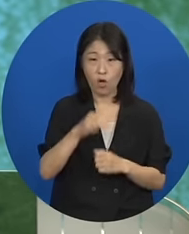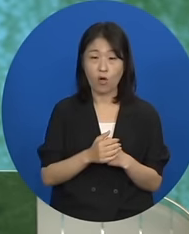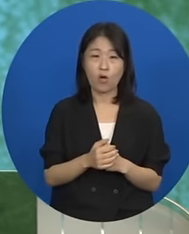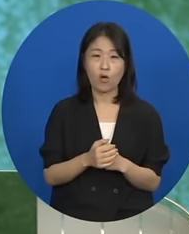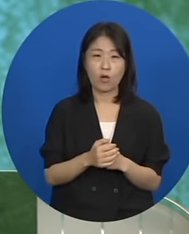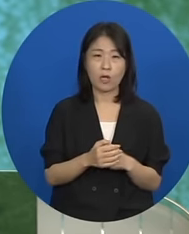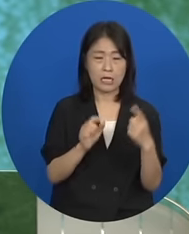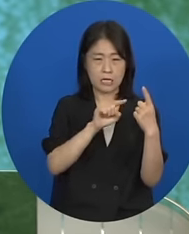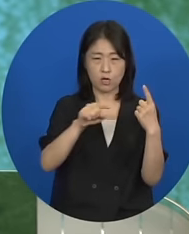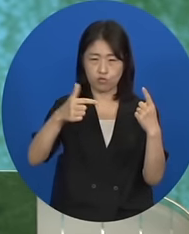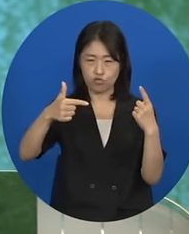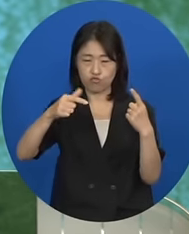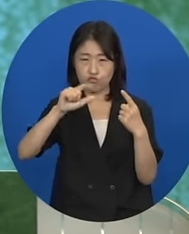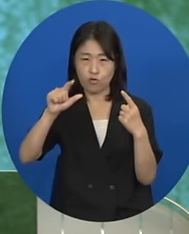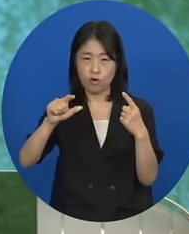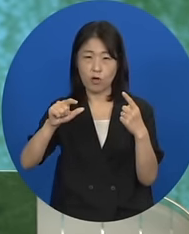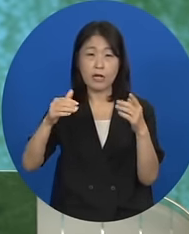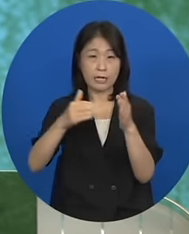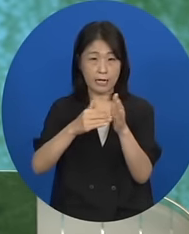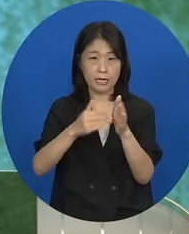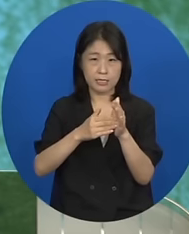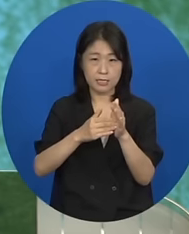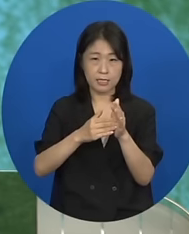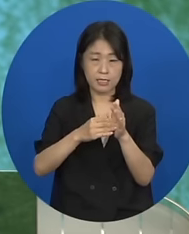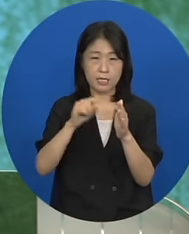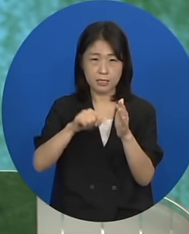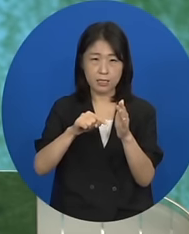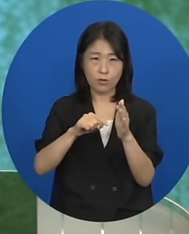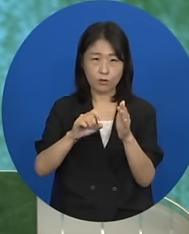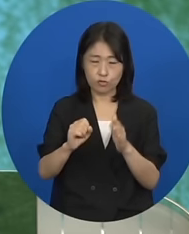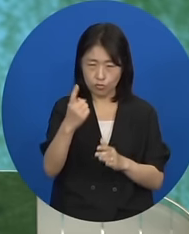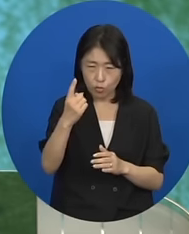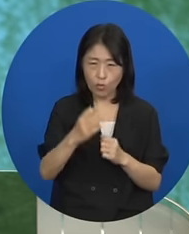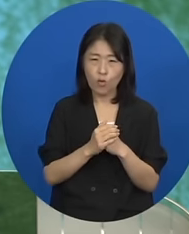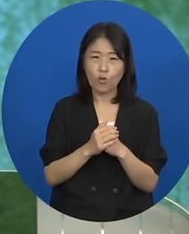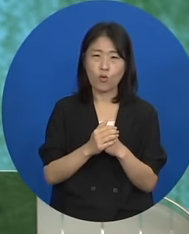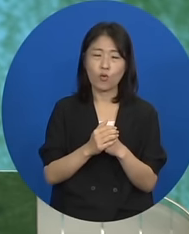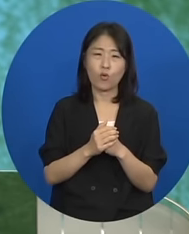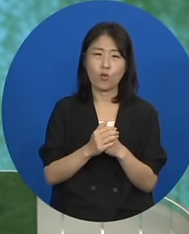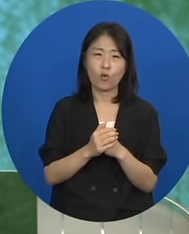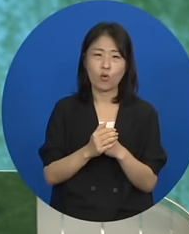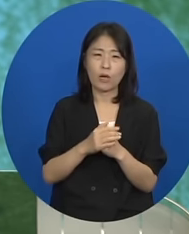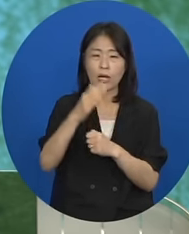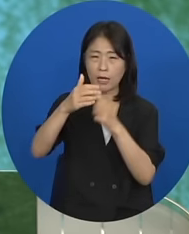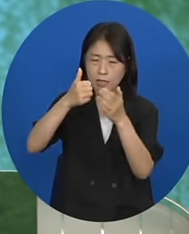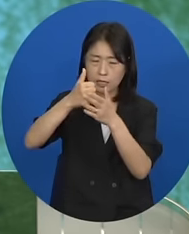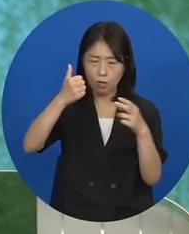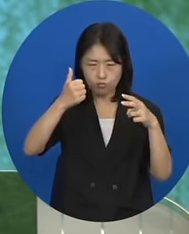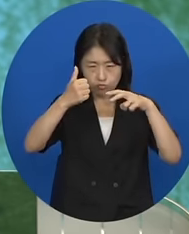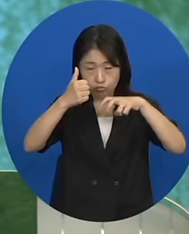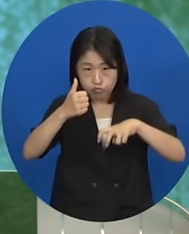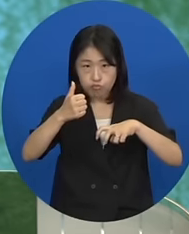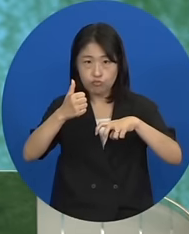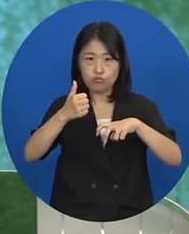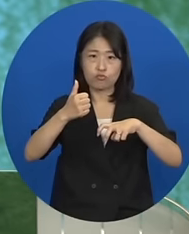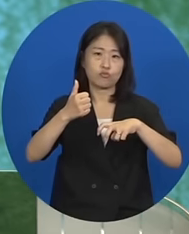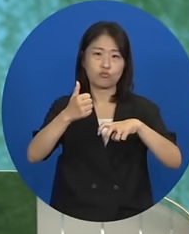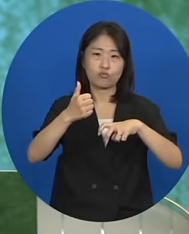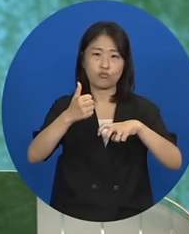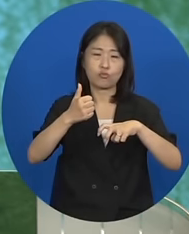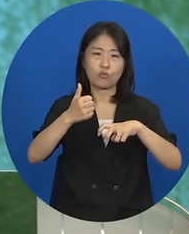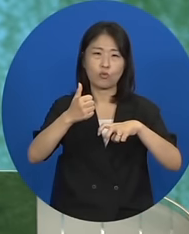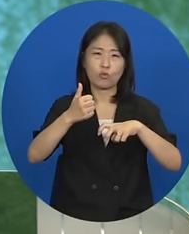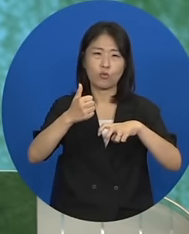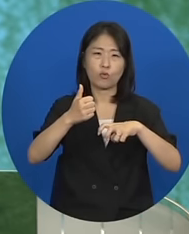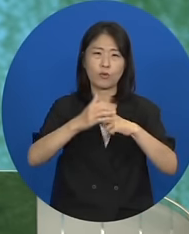보내 오셨지 그것 때문에 무릎꿇게 되었고 하나님께 더 나오게 되었다면 정말 그것이 복을 받은 사람의